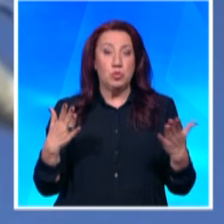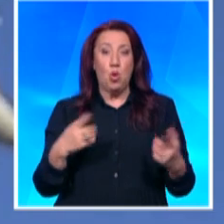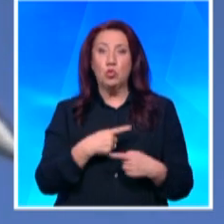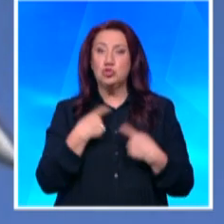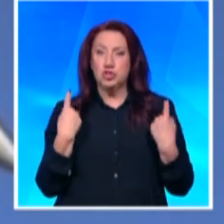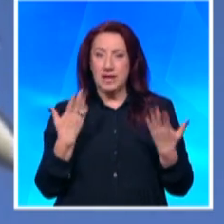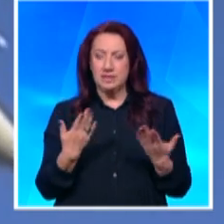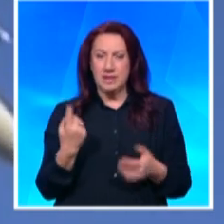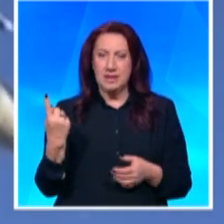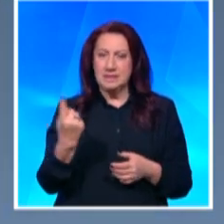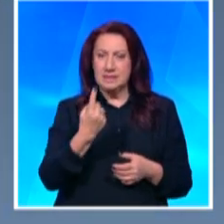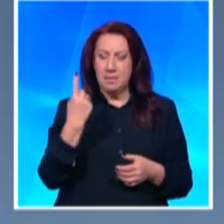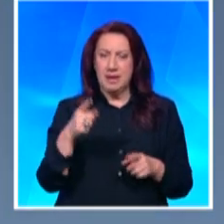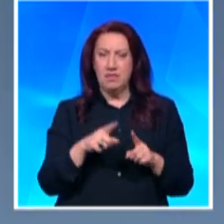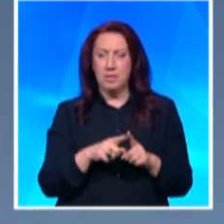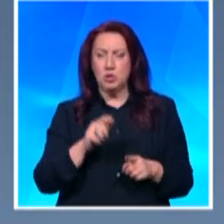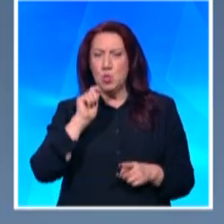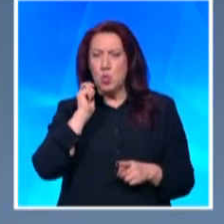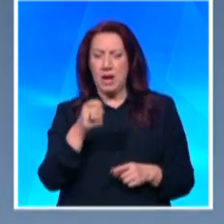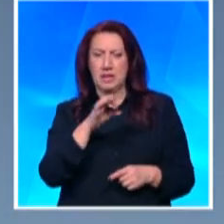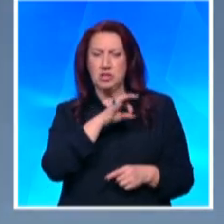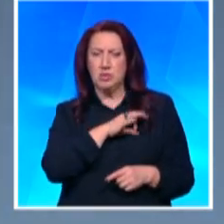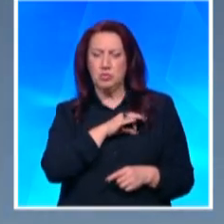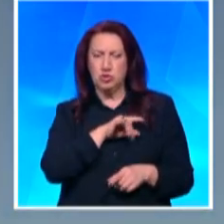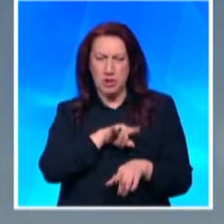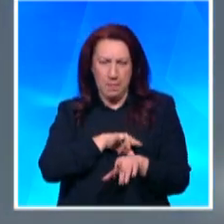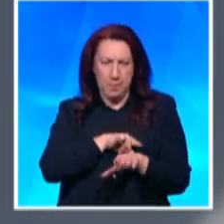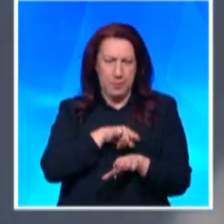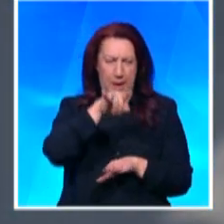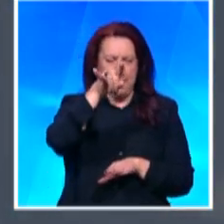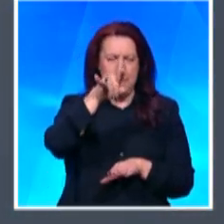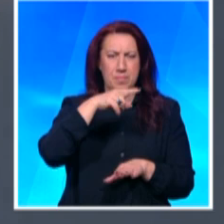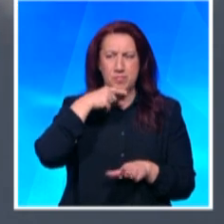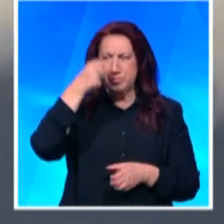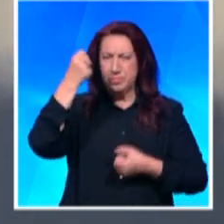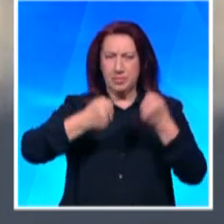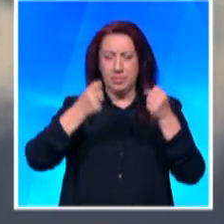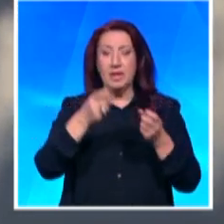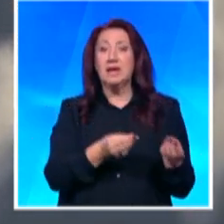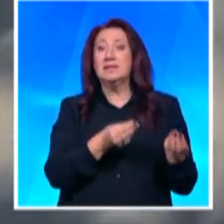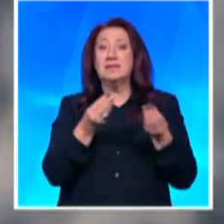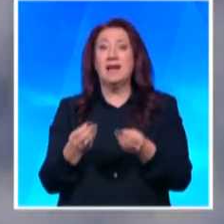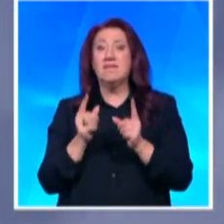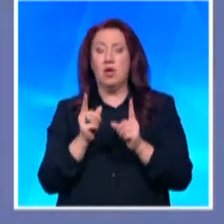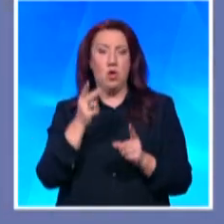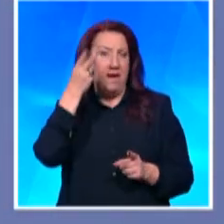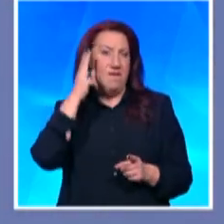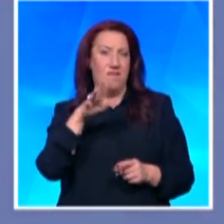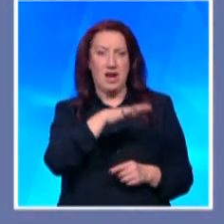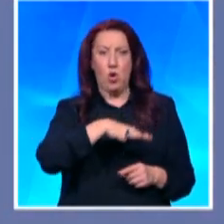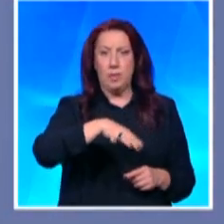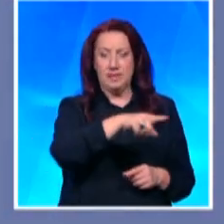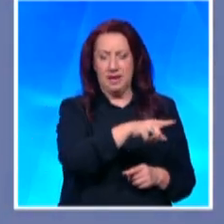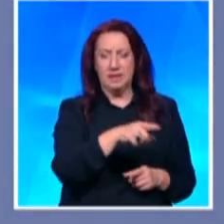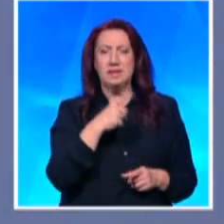на войната Украина ще получи крилати ракети с голям обсег. Те ще бъдат доставени от Великобритания и ще позволят на украинските сили